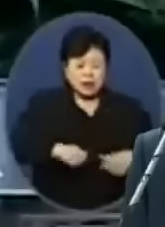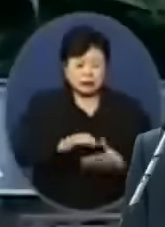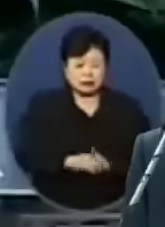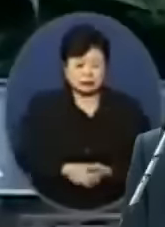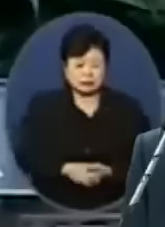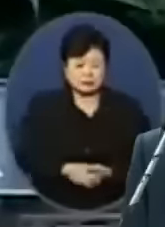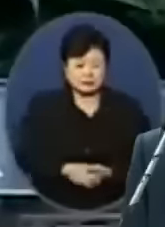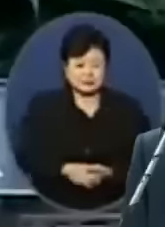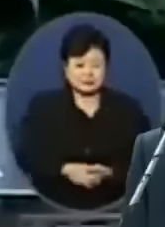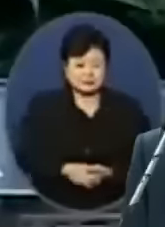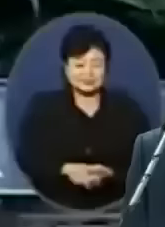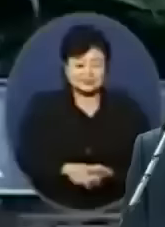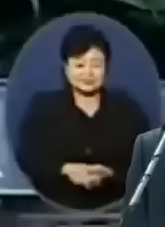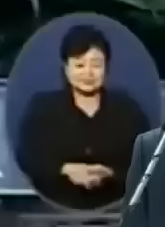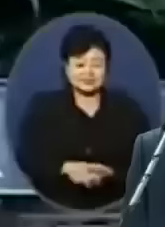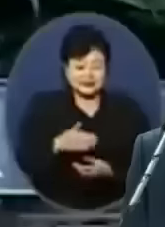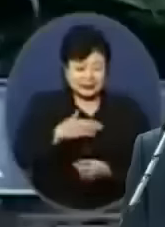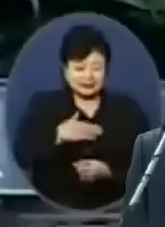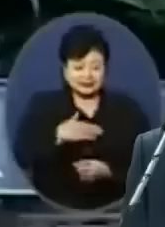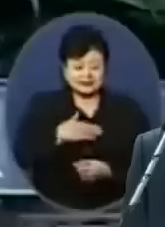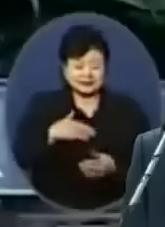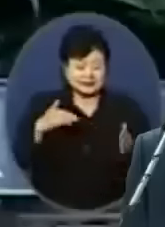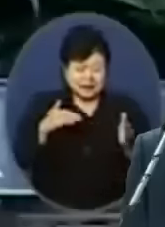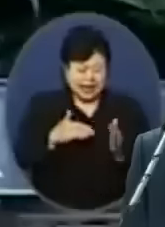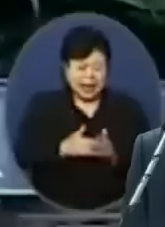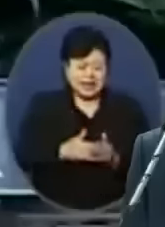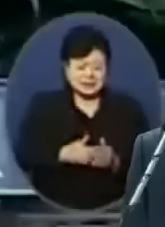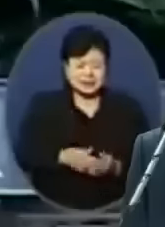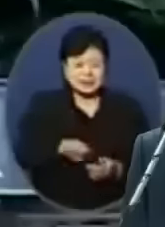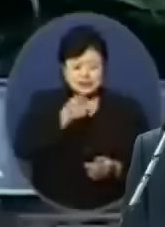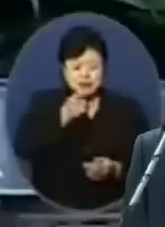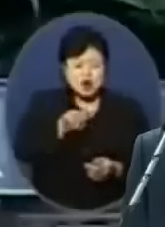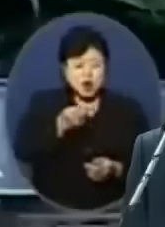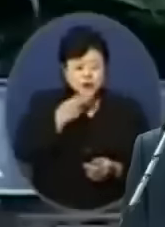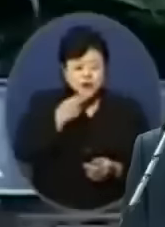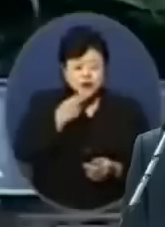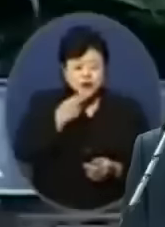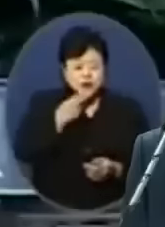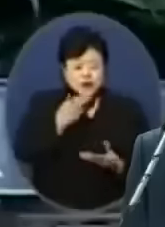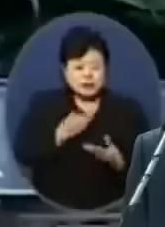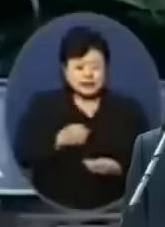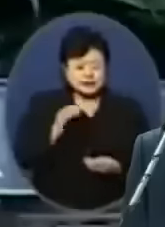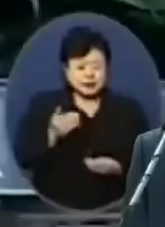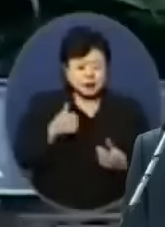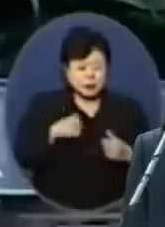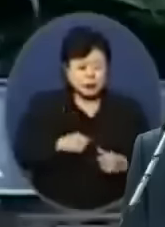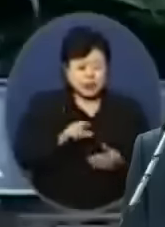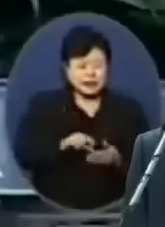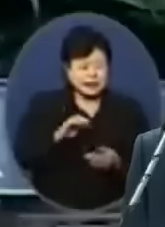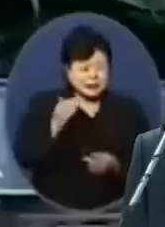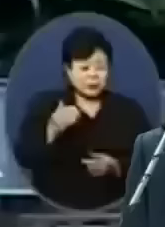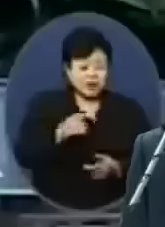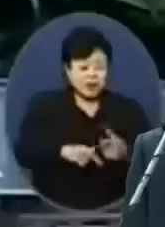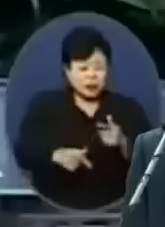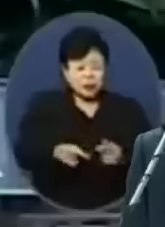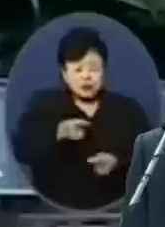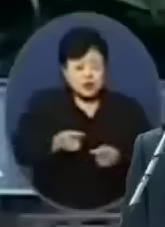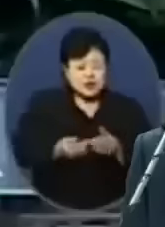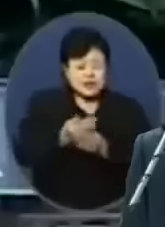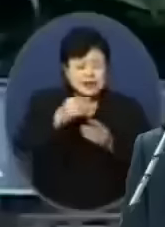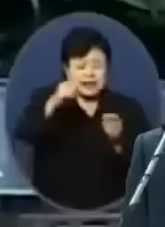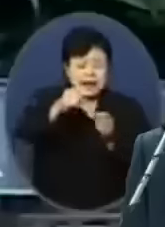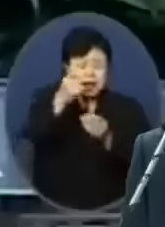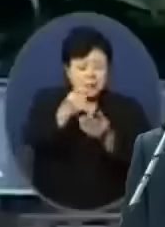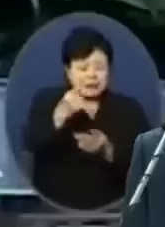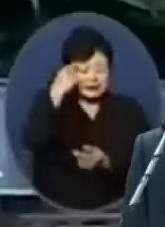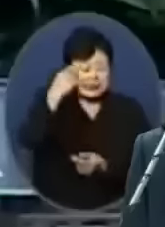포기해버리고 맙니다. 나는 파다가 물이 안 나와서 낙심이 돼서 포기할 때가 되면 이제 물 나올 때가